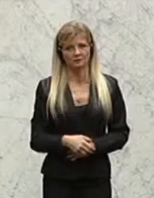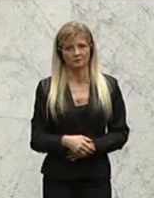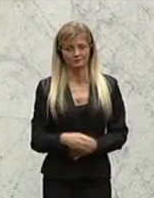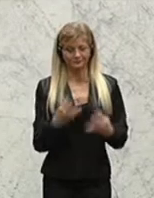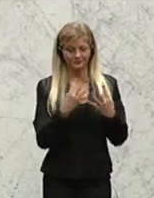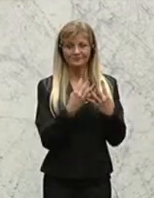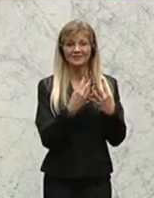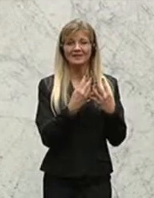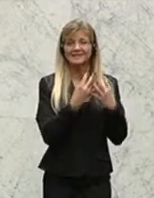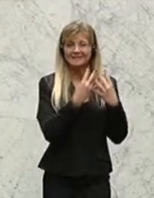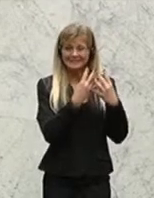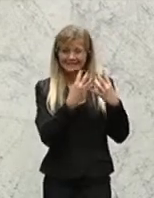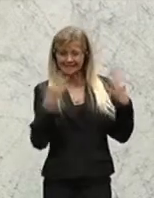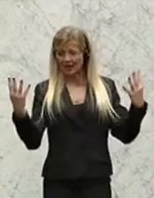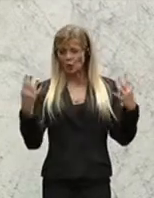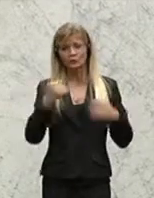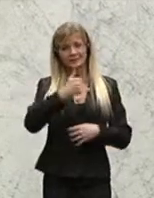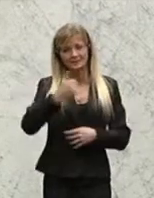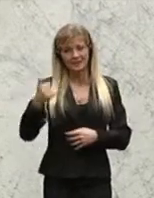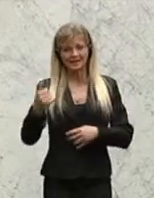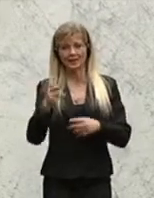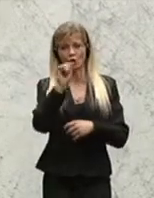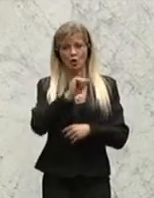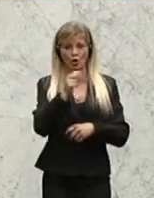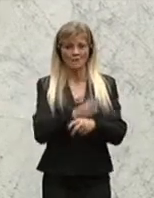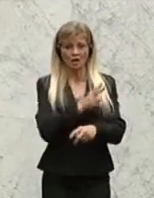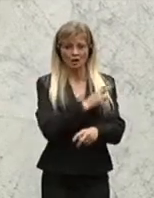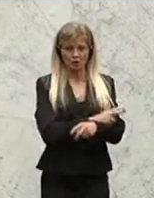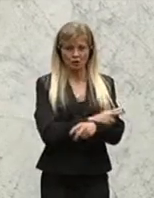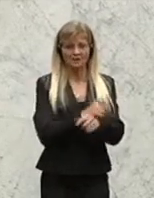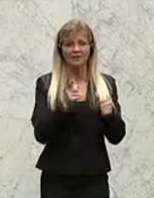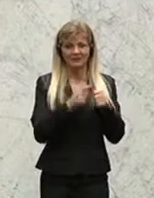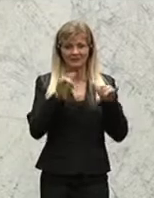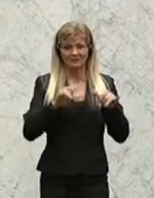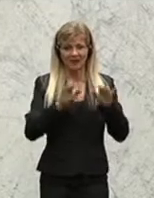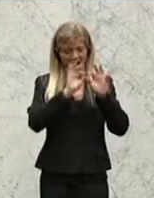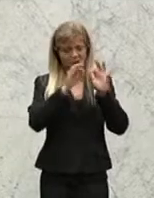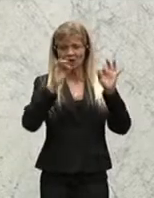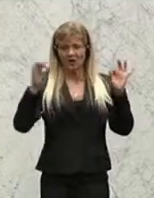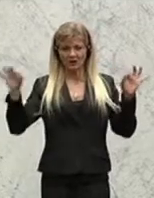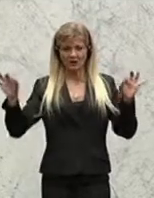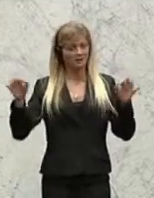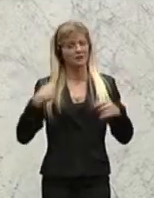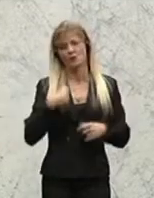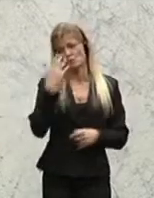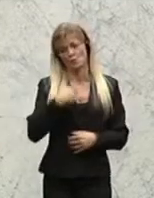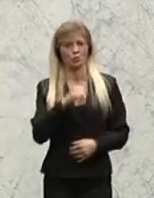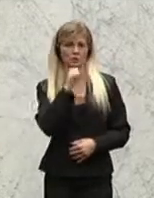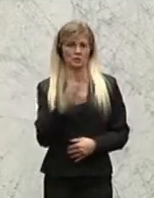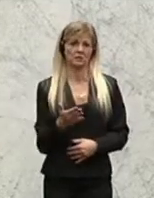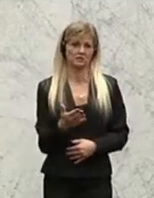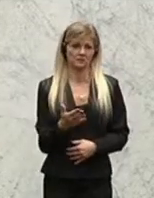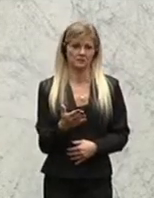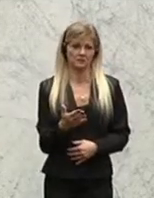Einzäunen eines jeden europäischen Staates mit Stacheldraht wollen wir nicht. Eine Politik